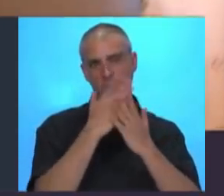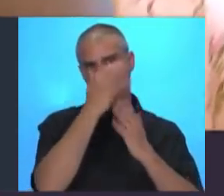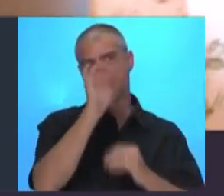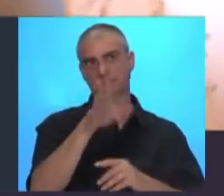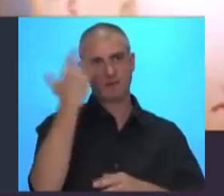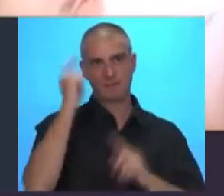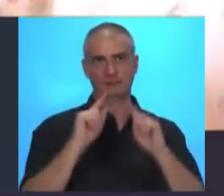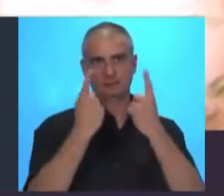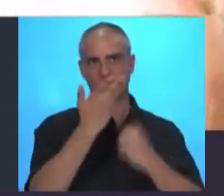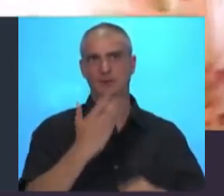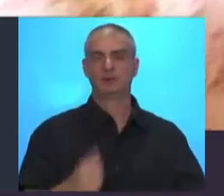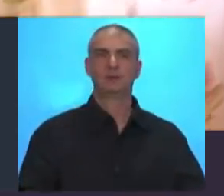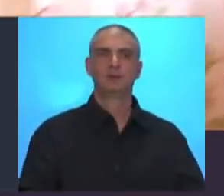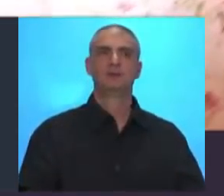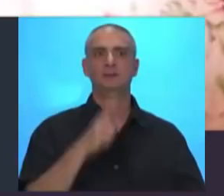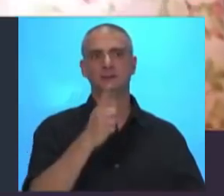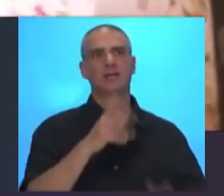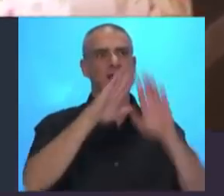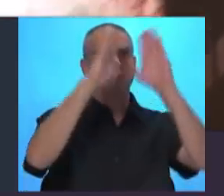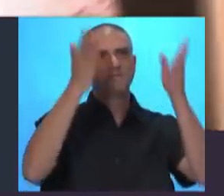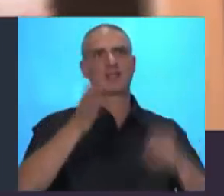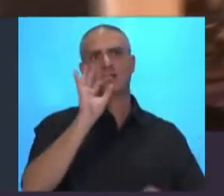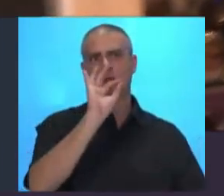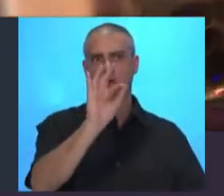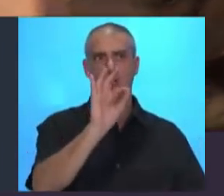המקרה. זאת הוויטרינה שלו.